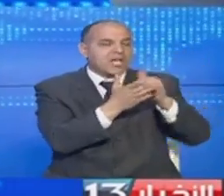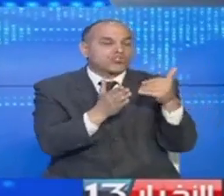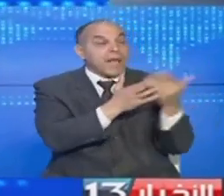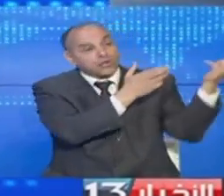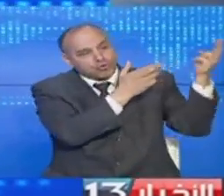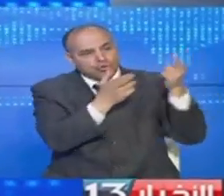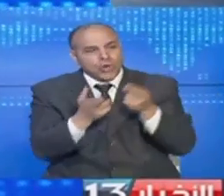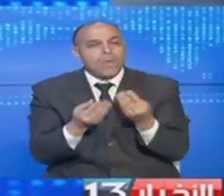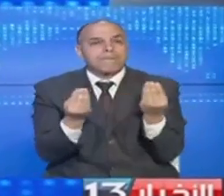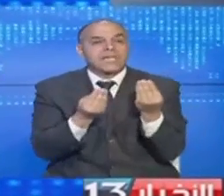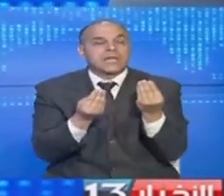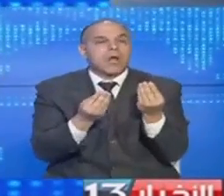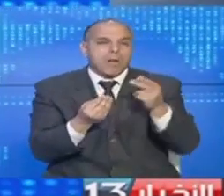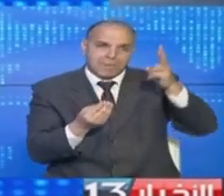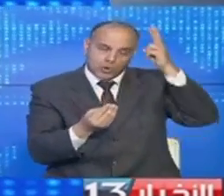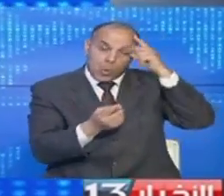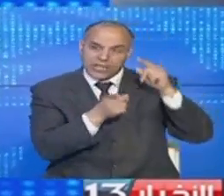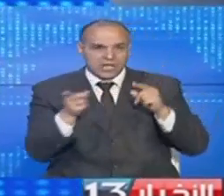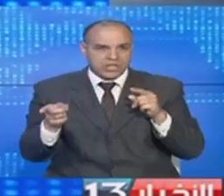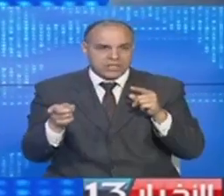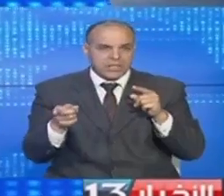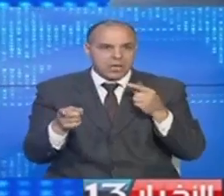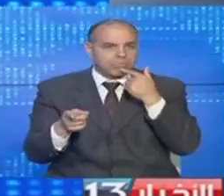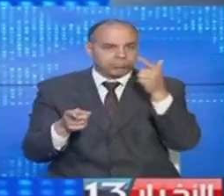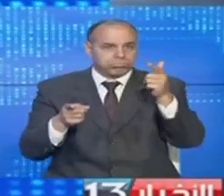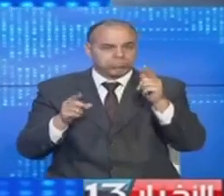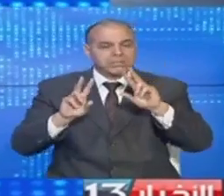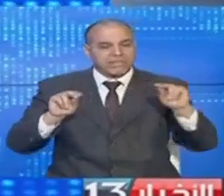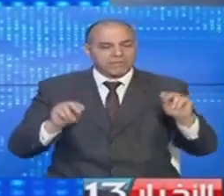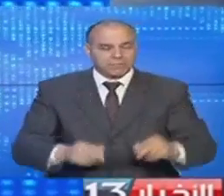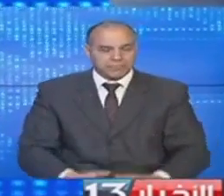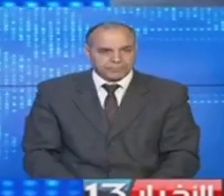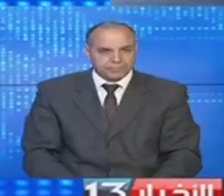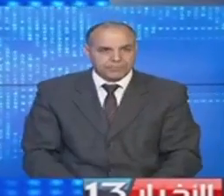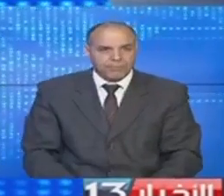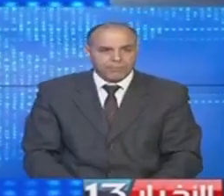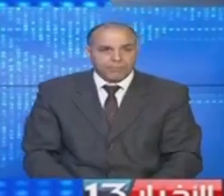الدوليه قادمين من السعوديه وفق نفس المصدر وينضم